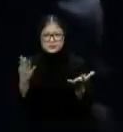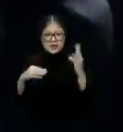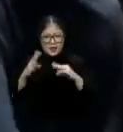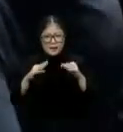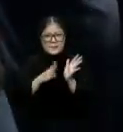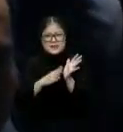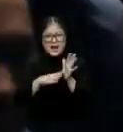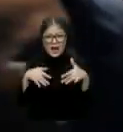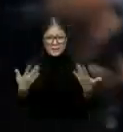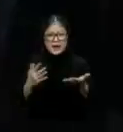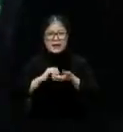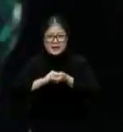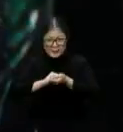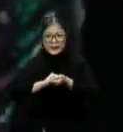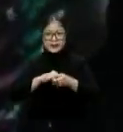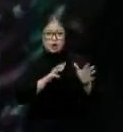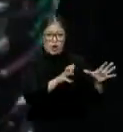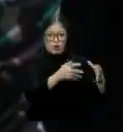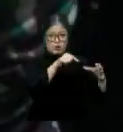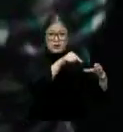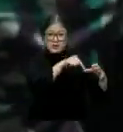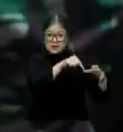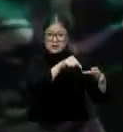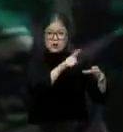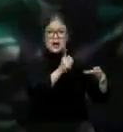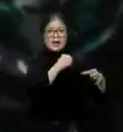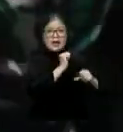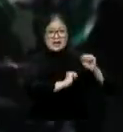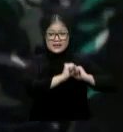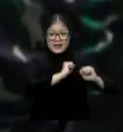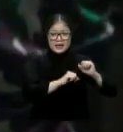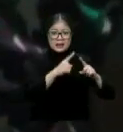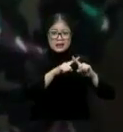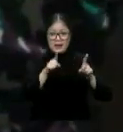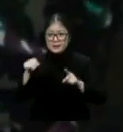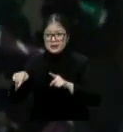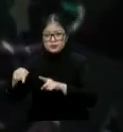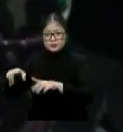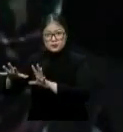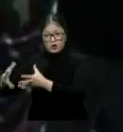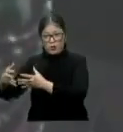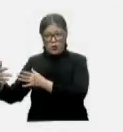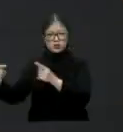Kejadian berawal usai salah satu kelompok menggelar kegiatan diduga terjadi kesalahpahaman hingga bentrokan pecah.